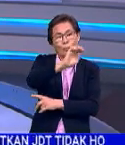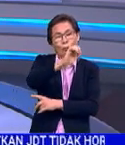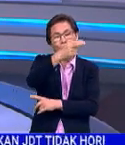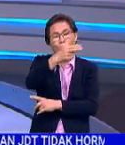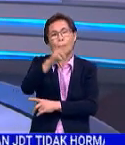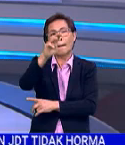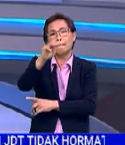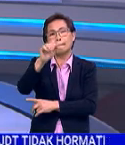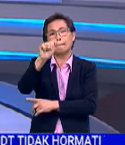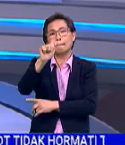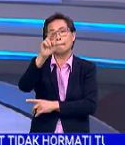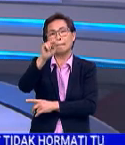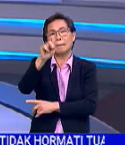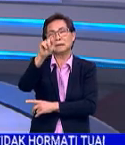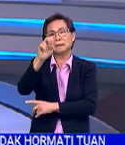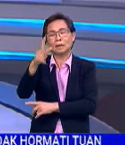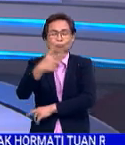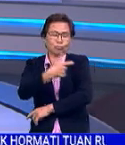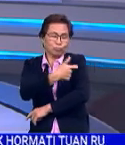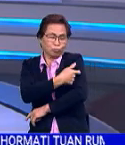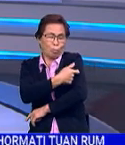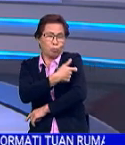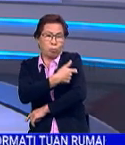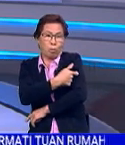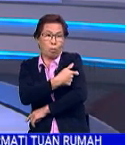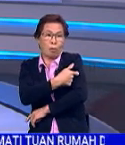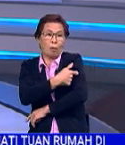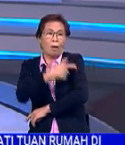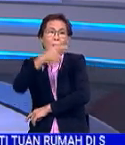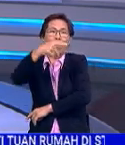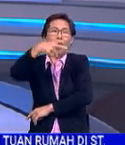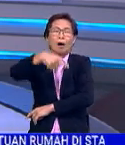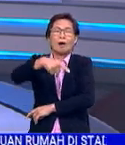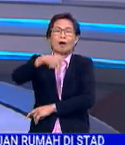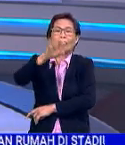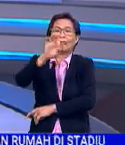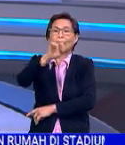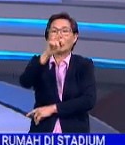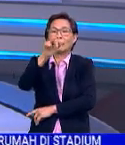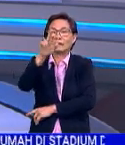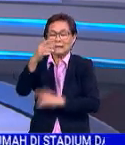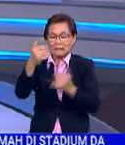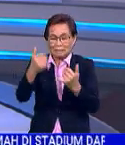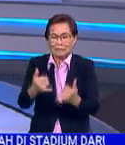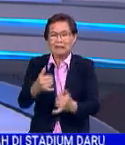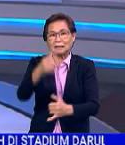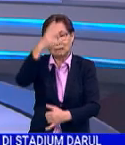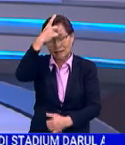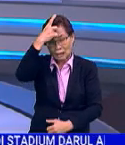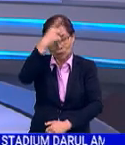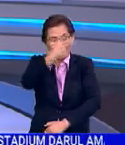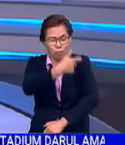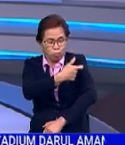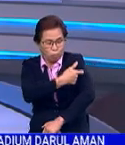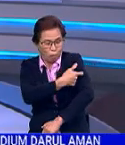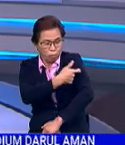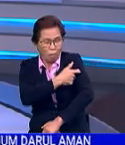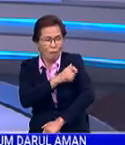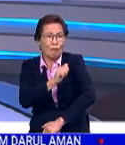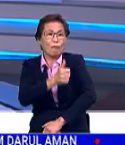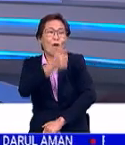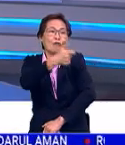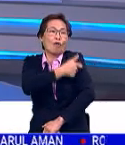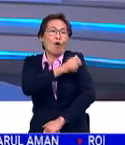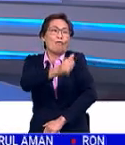Mentek menerima suntikan vaksin COVID-19 Pfizer BioNTech hari ini. Datuk Seri Muhammad menerima suntikan dos pertama